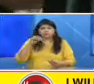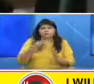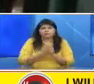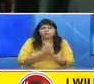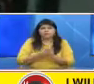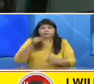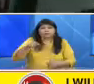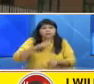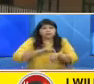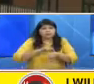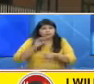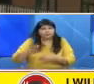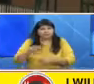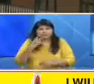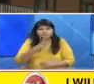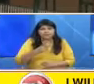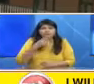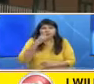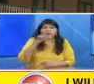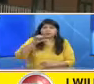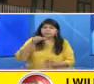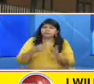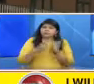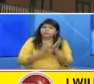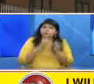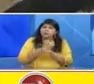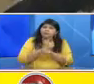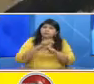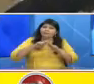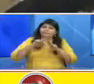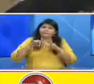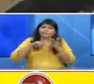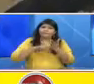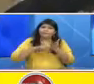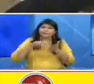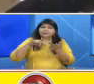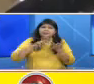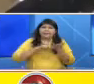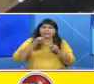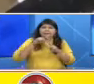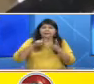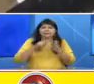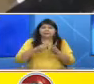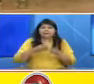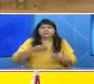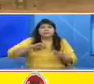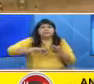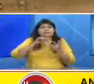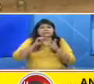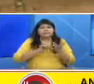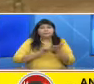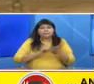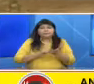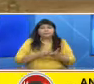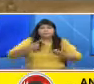मुझे आपका इंतजार रहेगा 29 अगस्त को फिट इंडिया में, सितंबर महीने में पोषण अभियान में, और